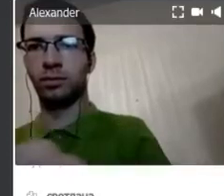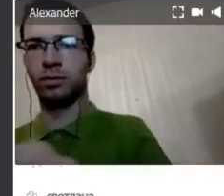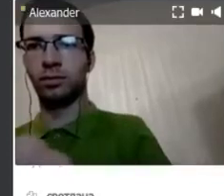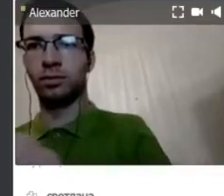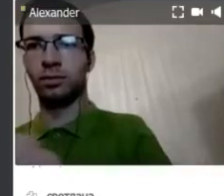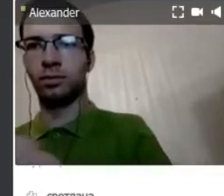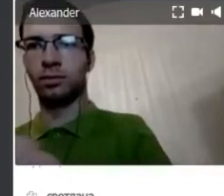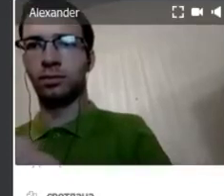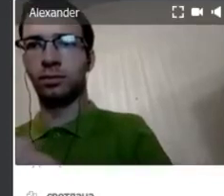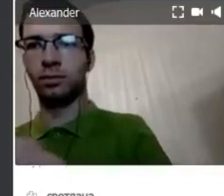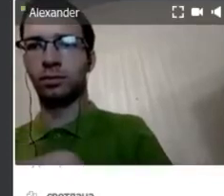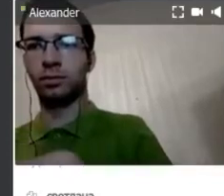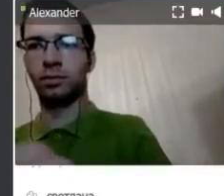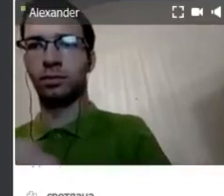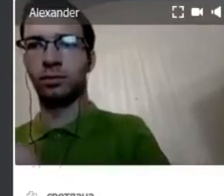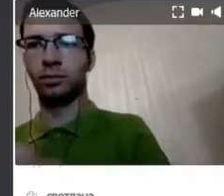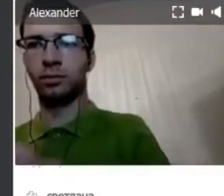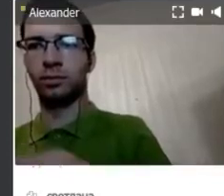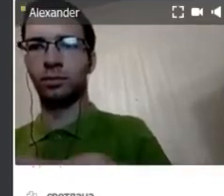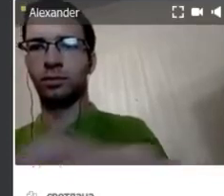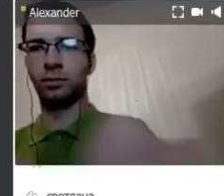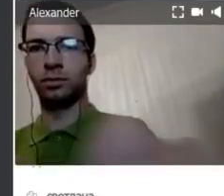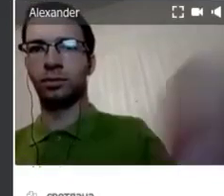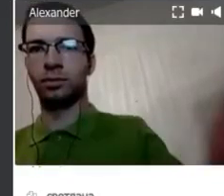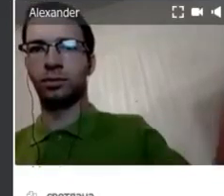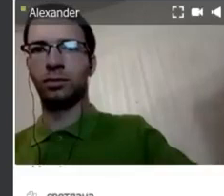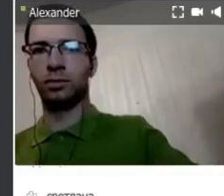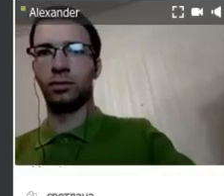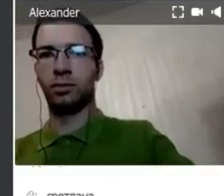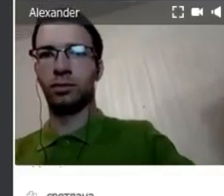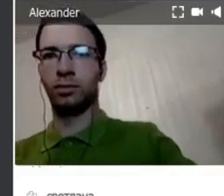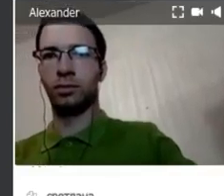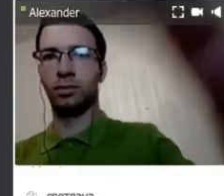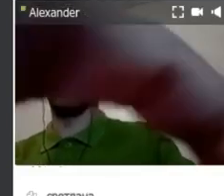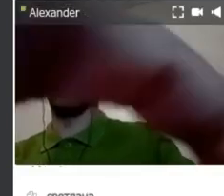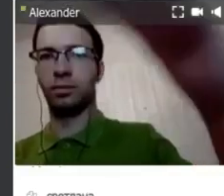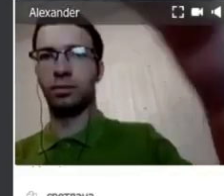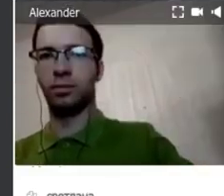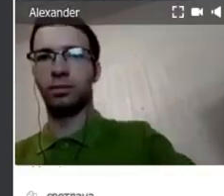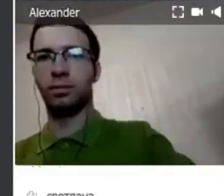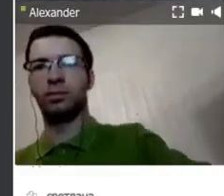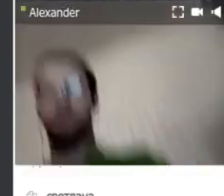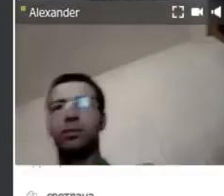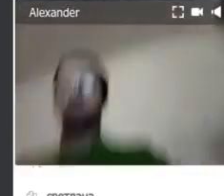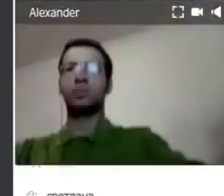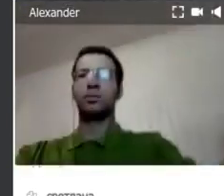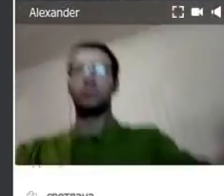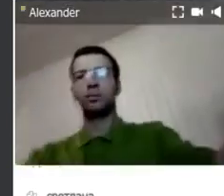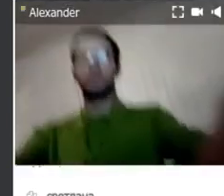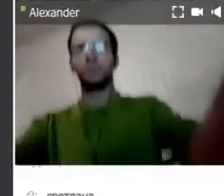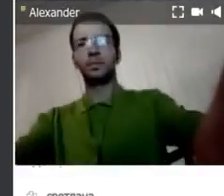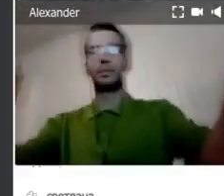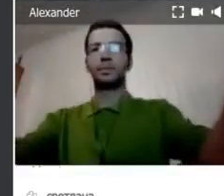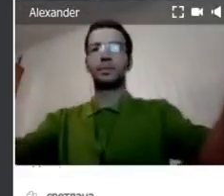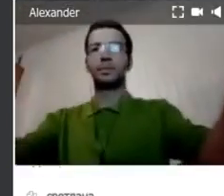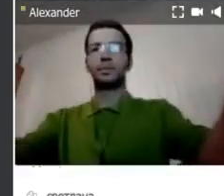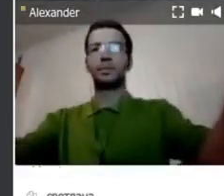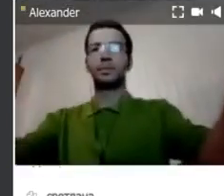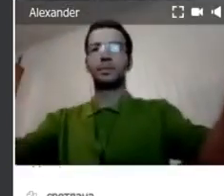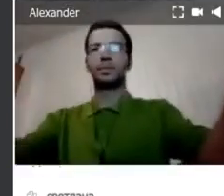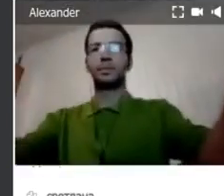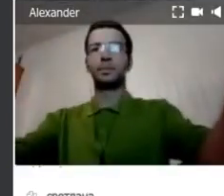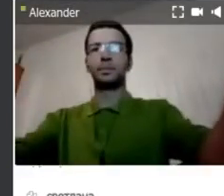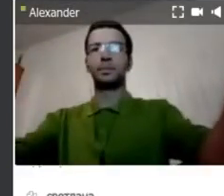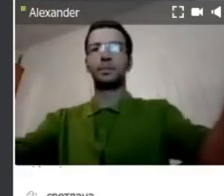в университетах изучают по несколько месяцев, может быть, кто-то и по несколько лет изучает. Тема очень серьезная и